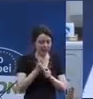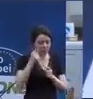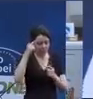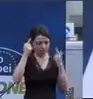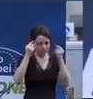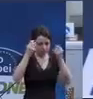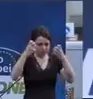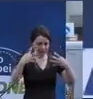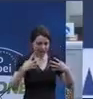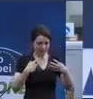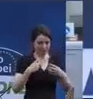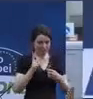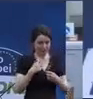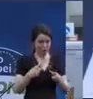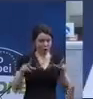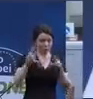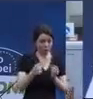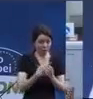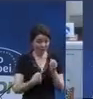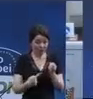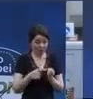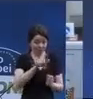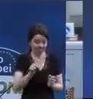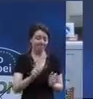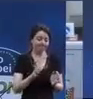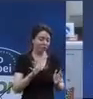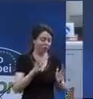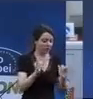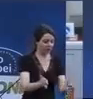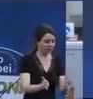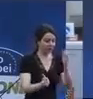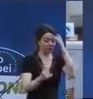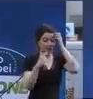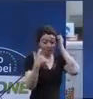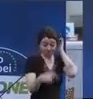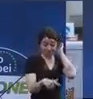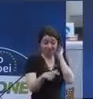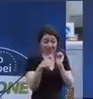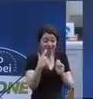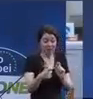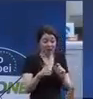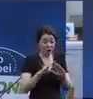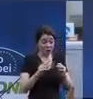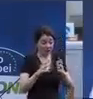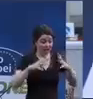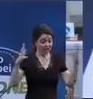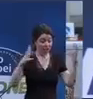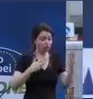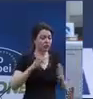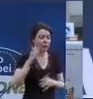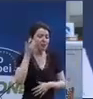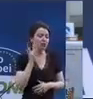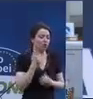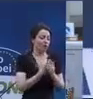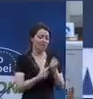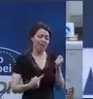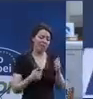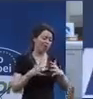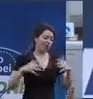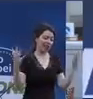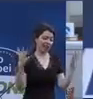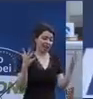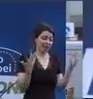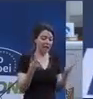che ha fatto fallire questo paese Sì sarà così perché perché le cose grandi hanno un rischio di fallimento enorme